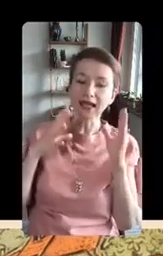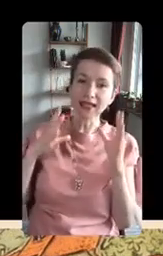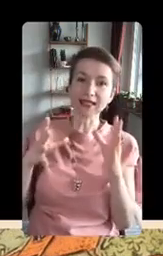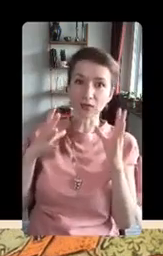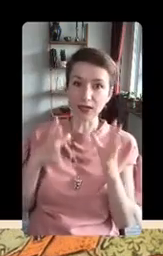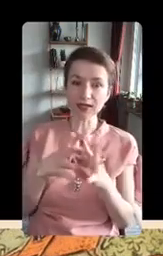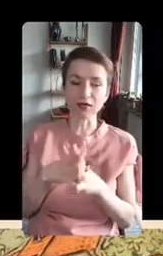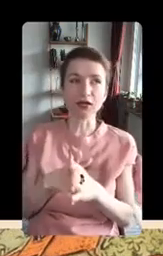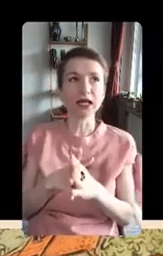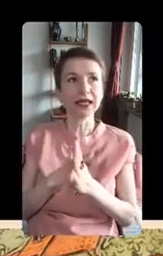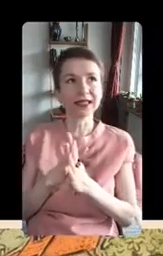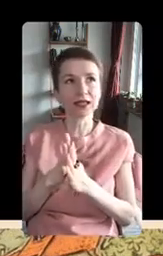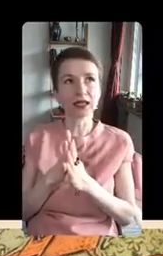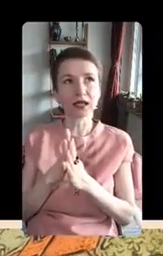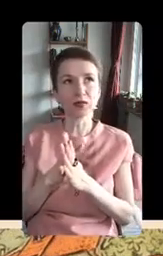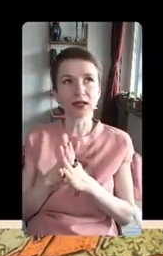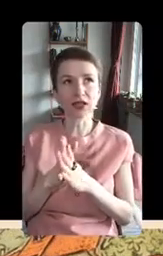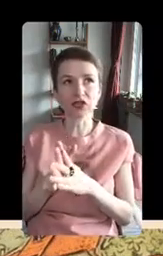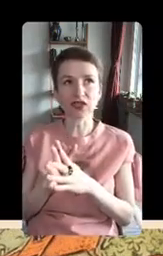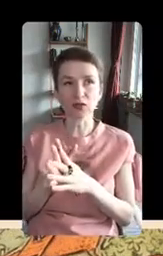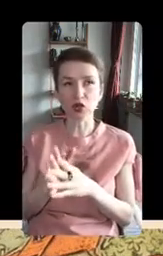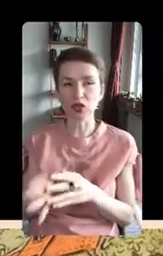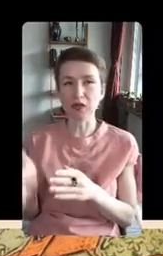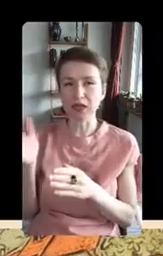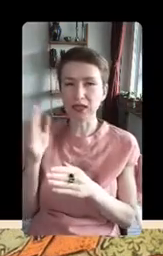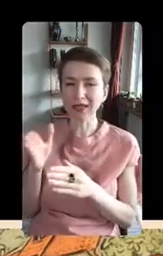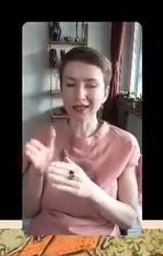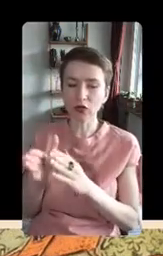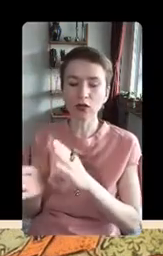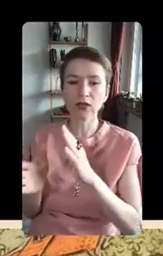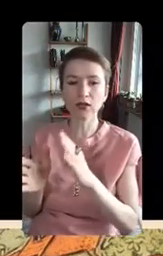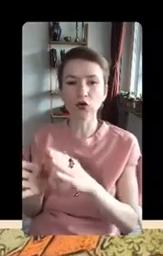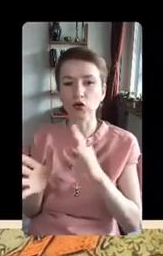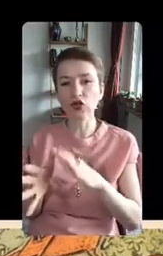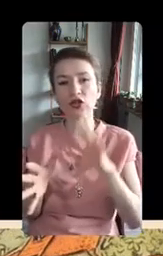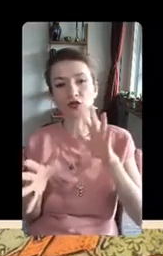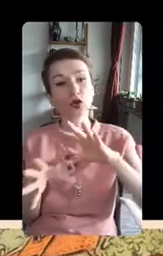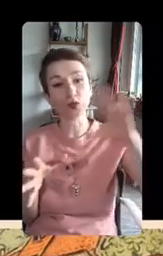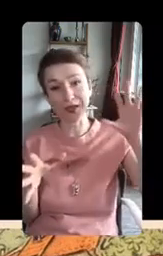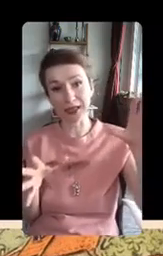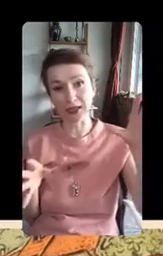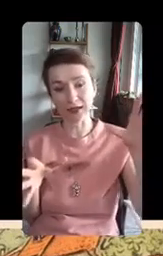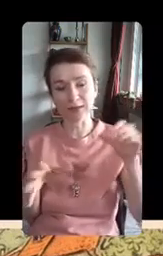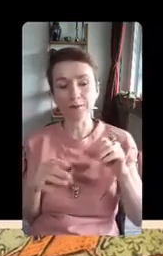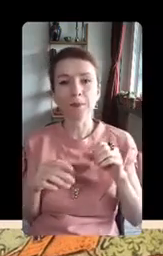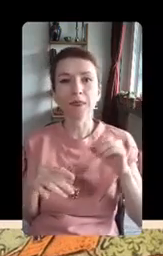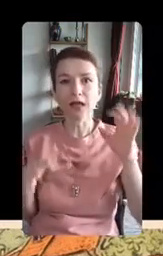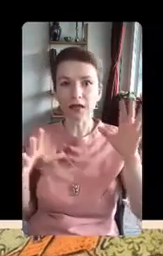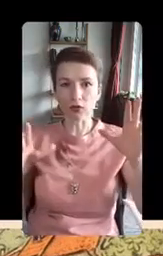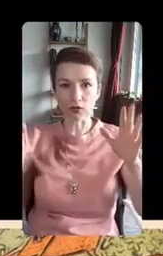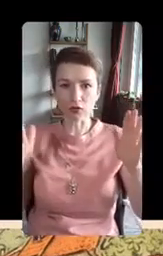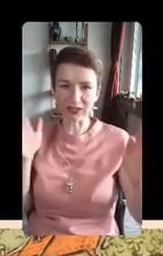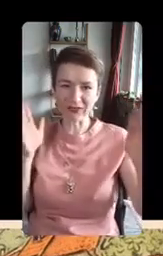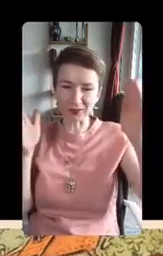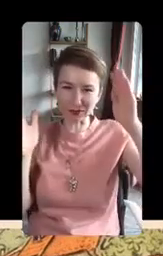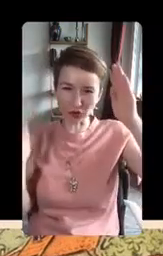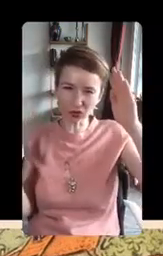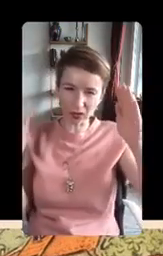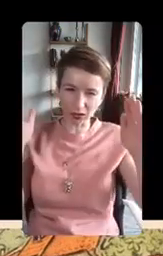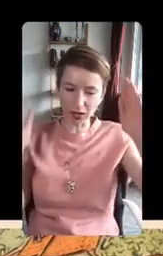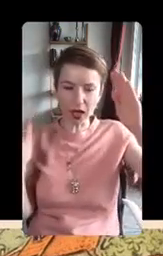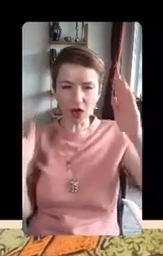Во времена Эльзы Бесков это было 1870-е годы до 1950-х. Так вот, вот